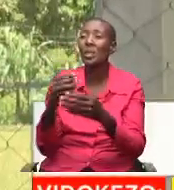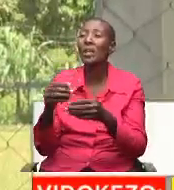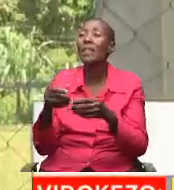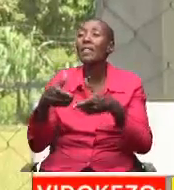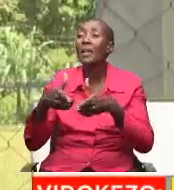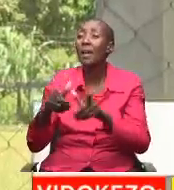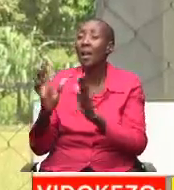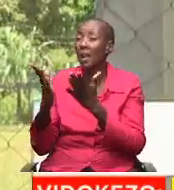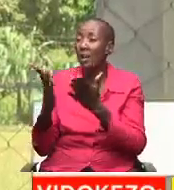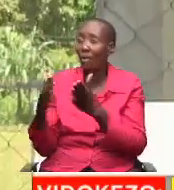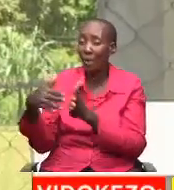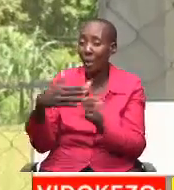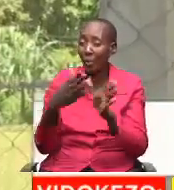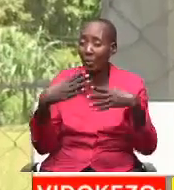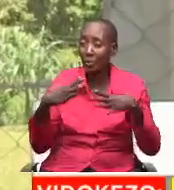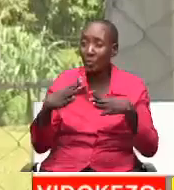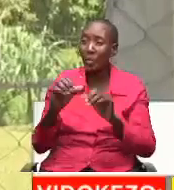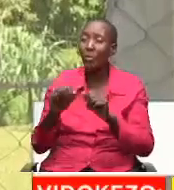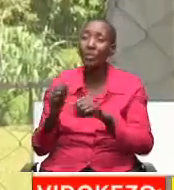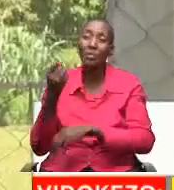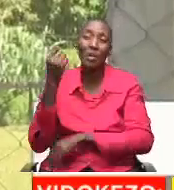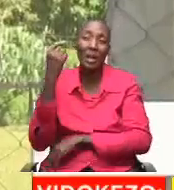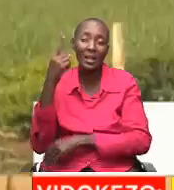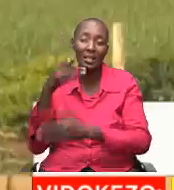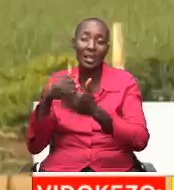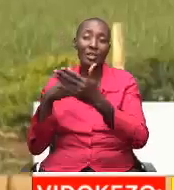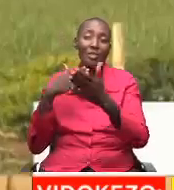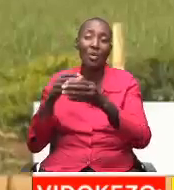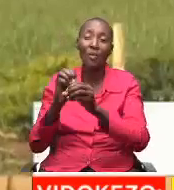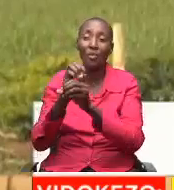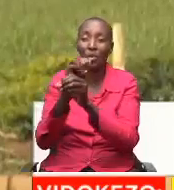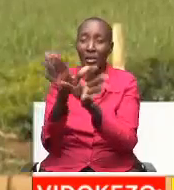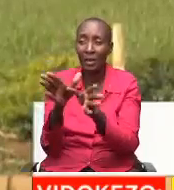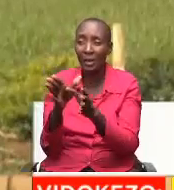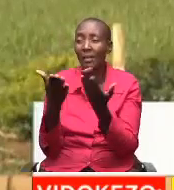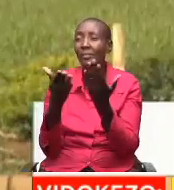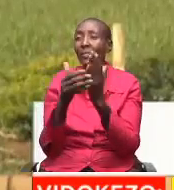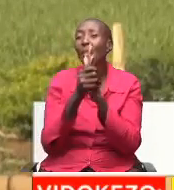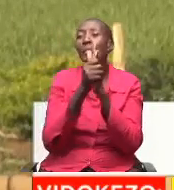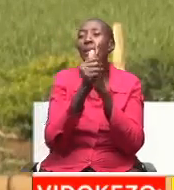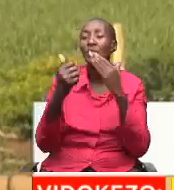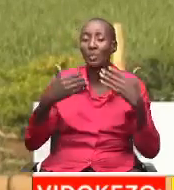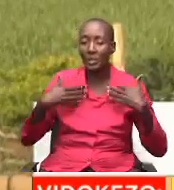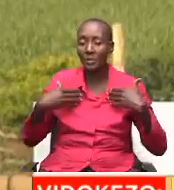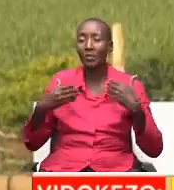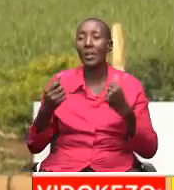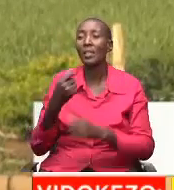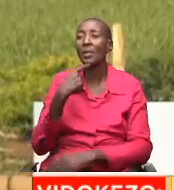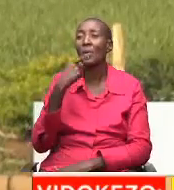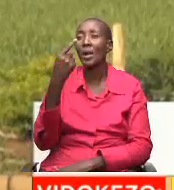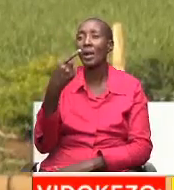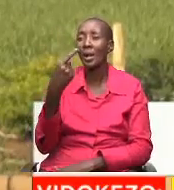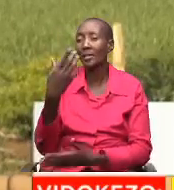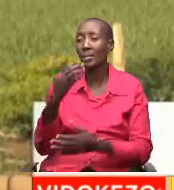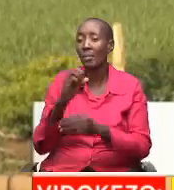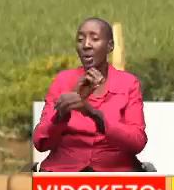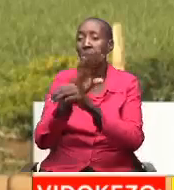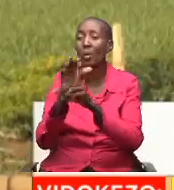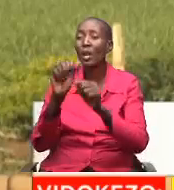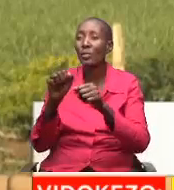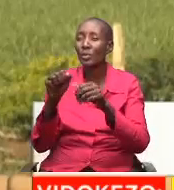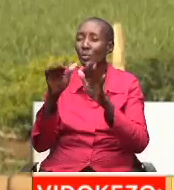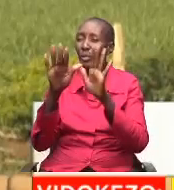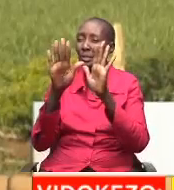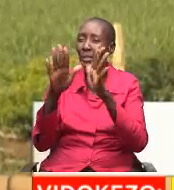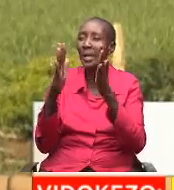wanaweza elezewa kuzuia kuambukizwa zaidi. Wachanganuzi wa masuala ya afya wanasema kuwa virusi vya corona vinaweza kusalia